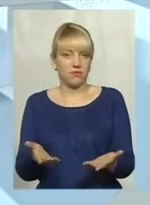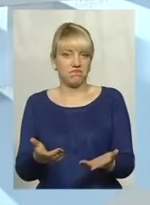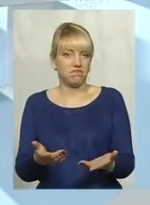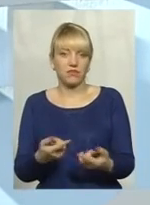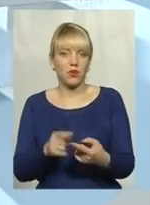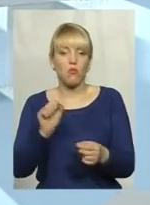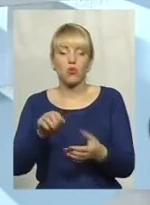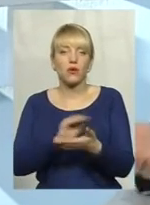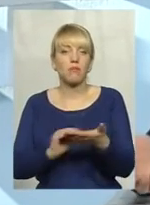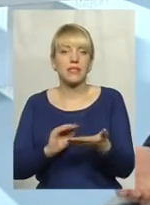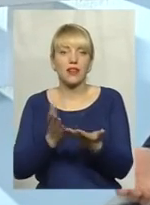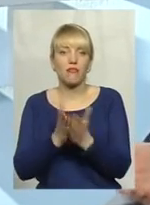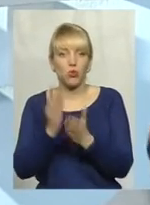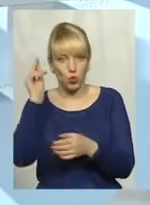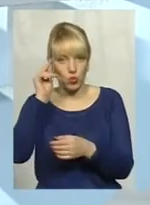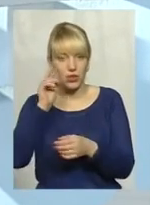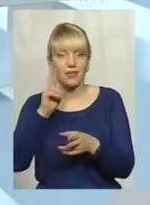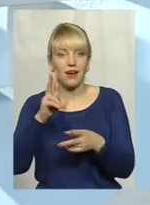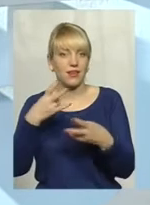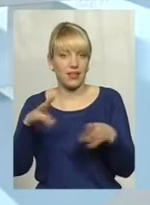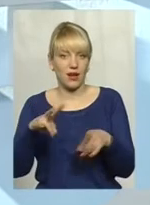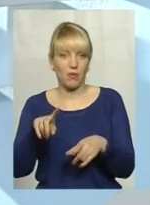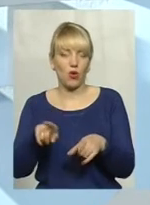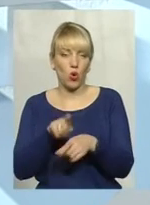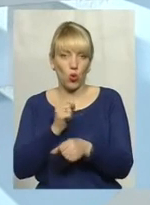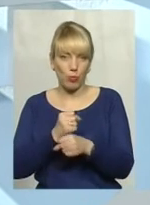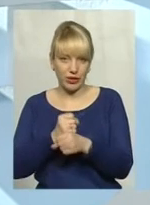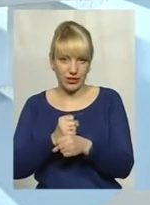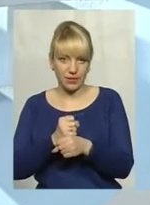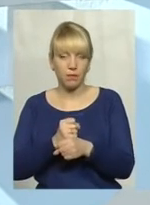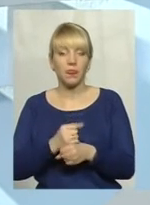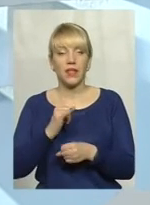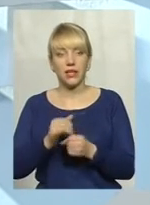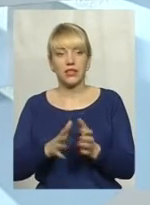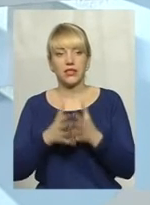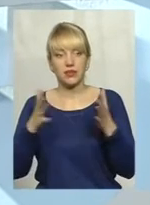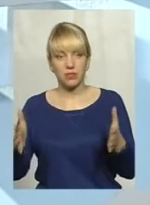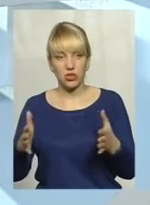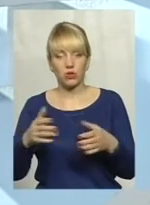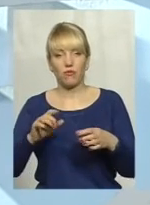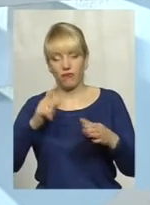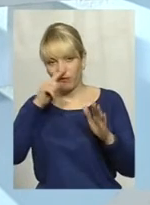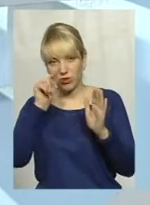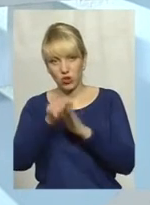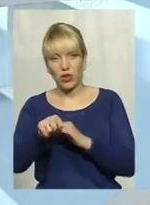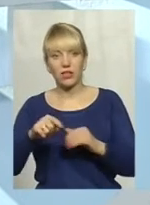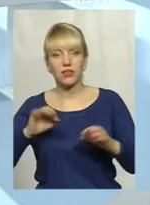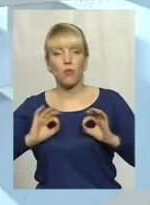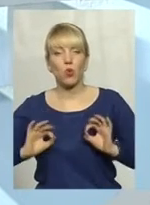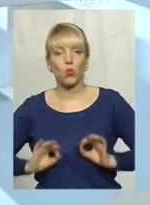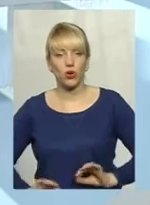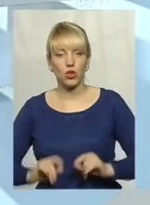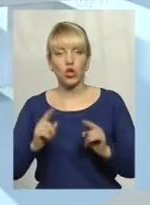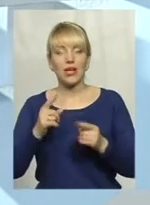можна писати в підручники. Так не треба робити. От, тому здебільшого це подає прокуратура. Знову ж таки, від того, що громадяни